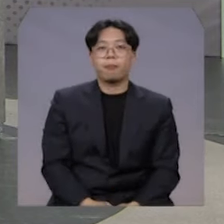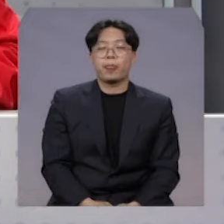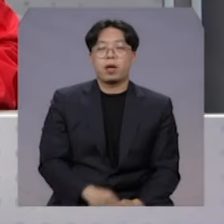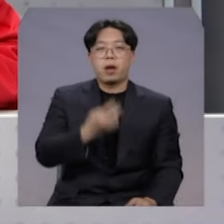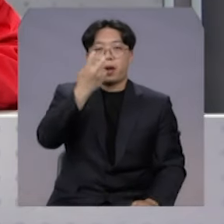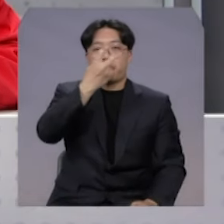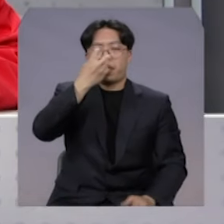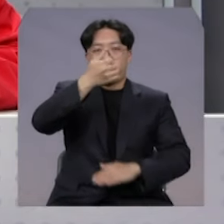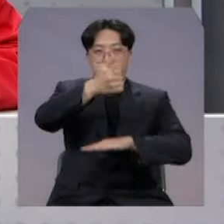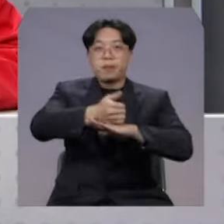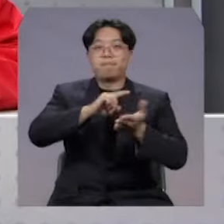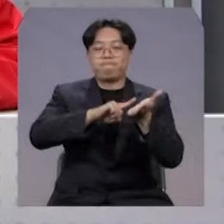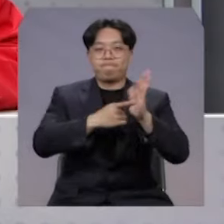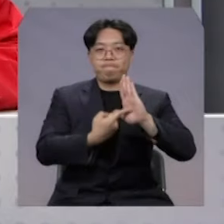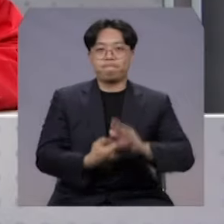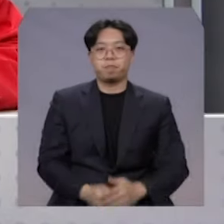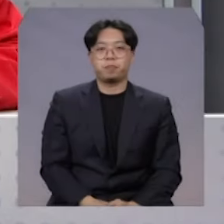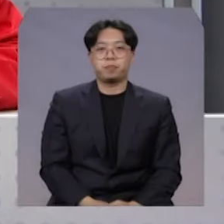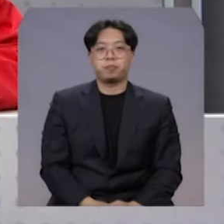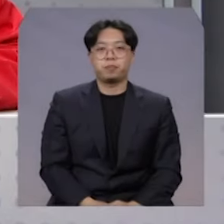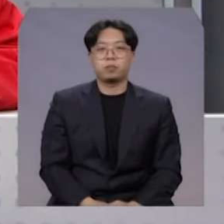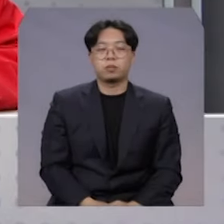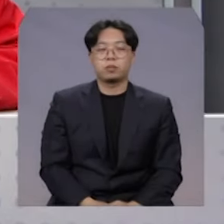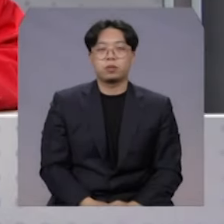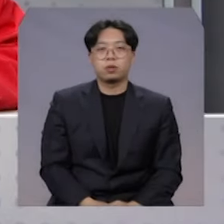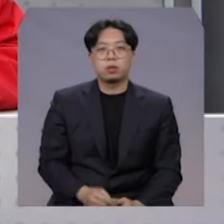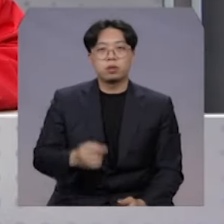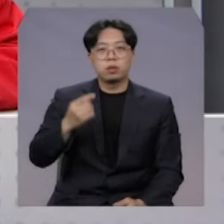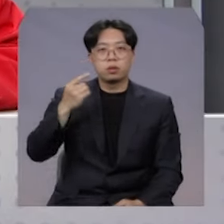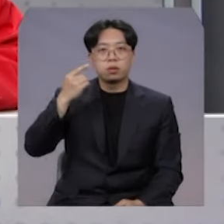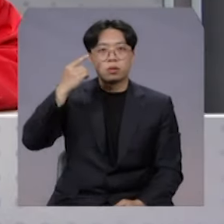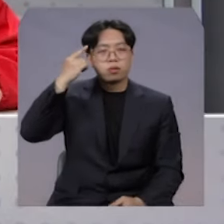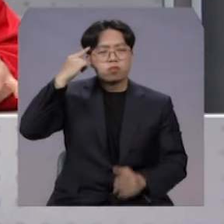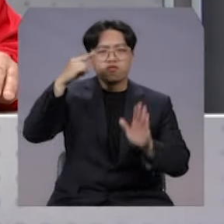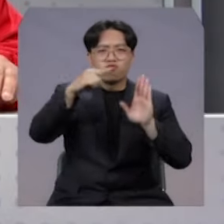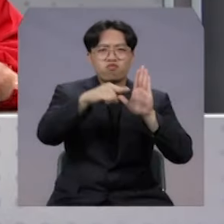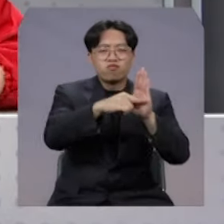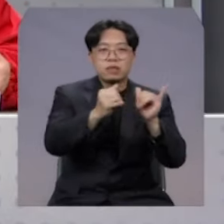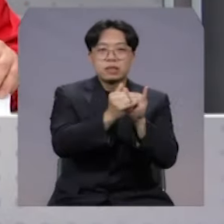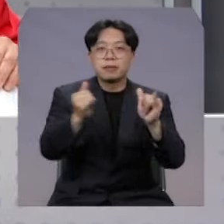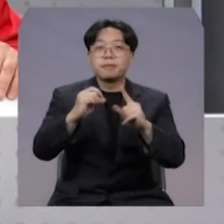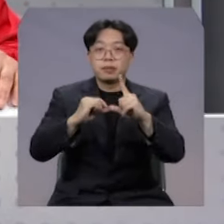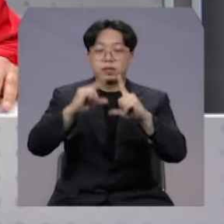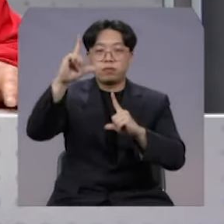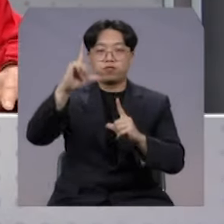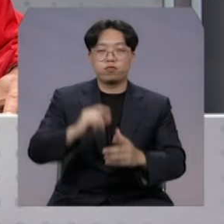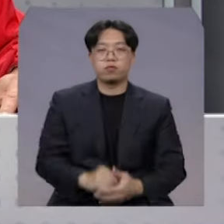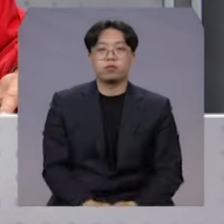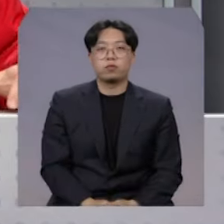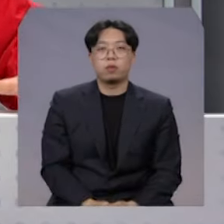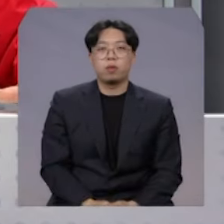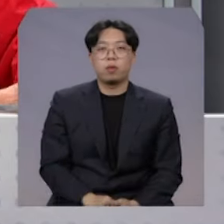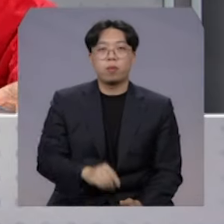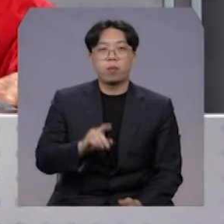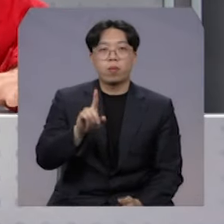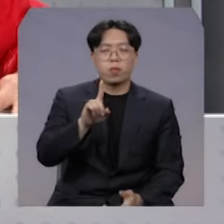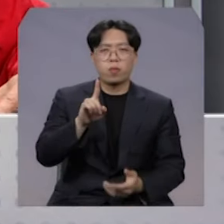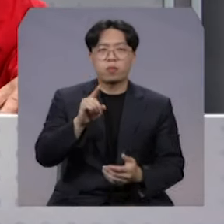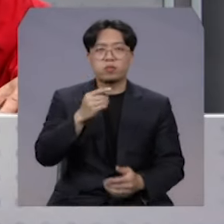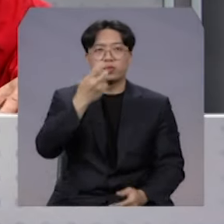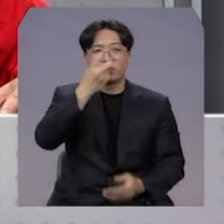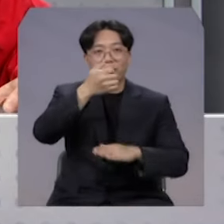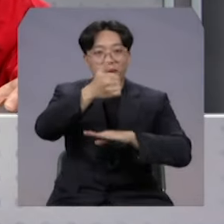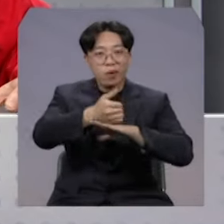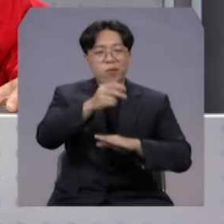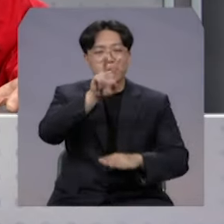보면 부정적으로 답변하시는 분들이 더 많은 걸로 나왔고요. 여론조사는 뭐 언제든지 할 수 있다고 생각합니다. 근데